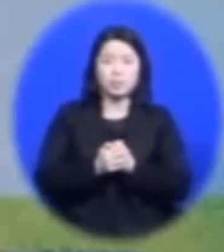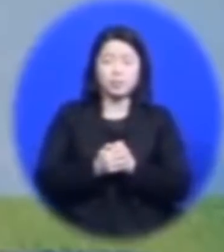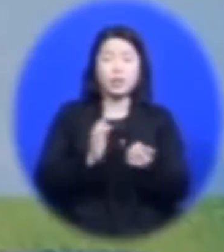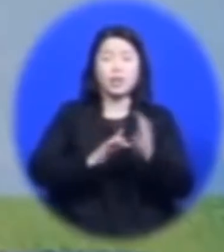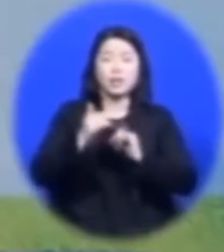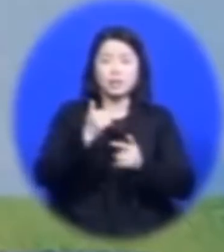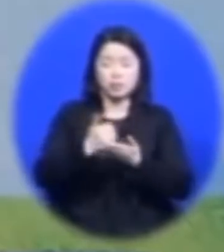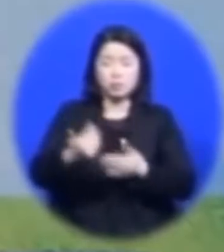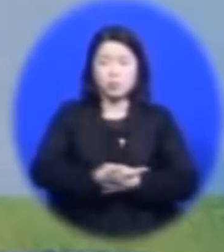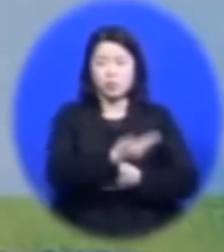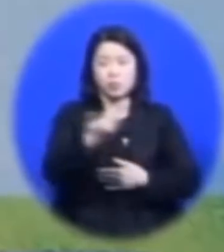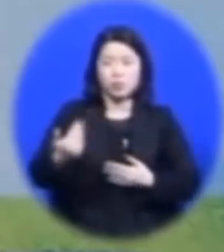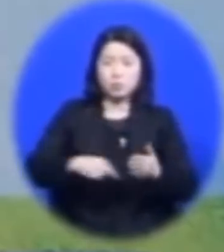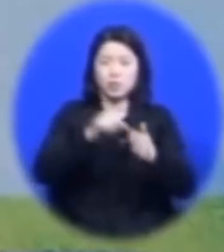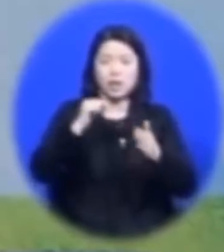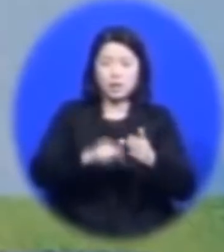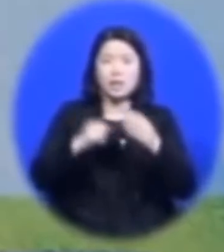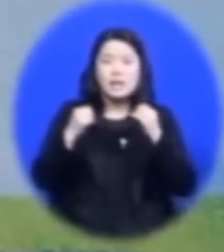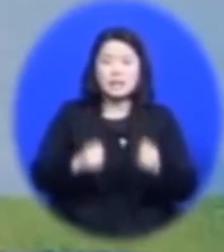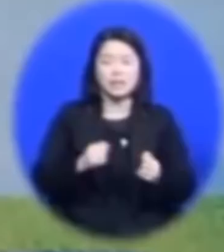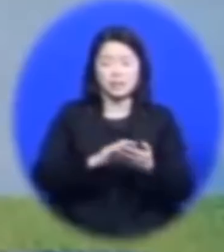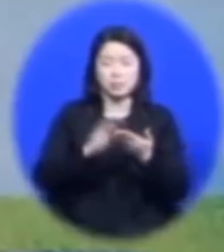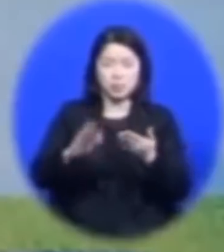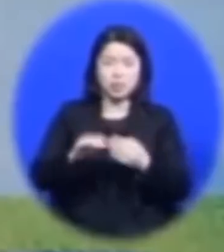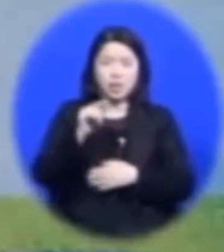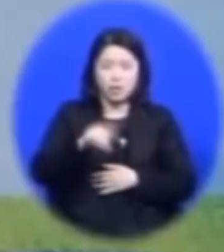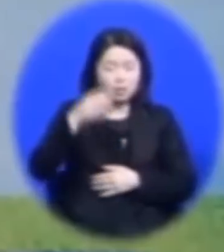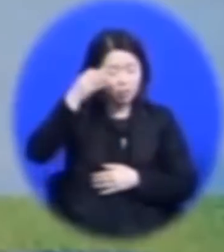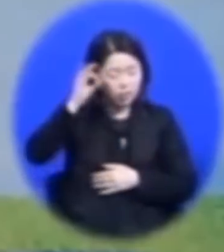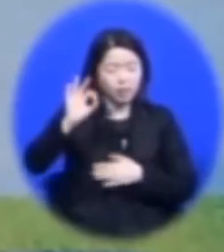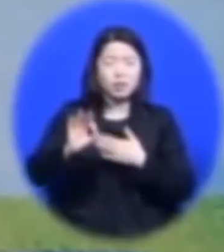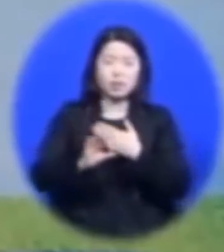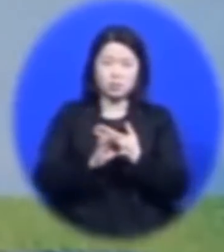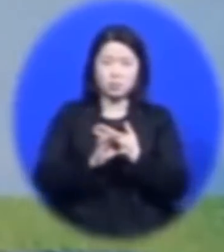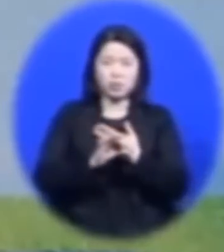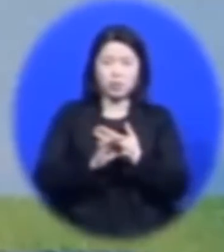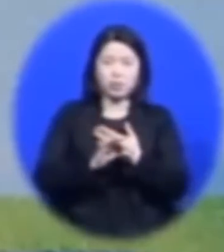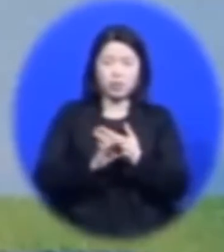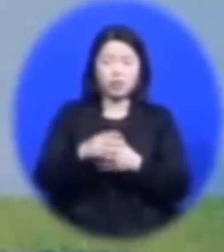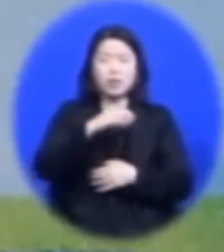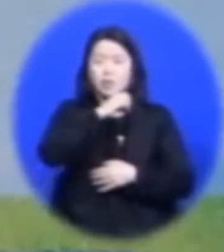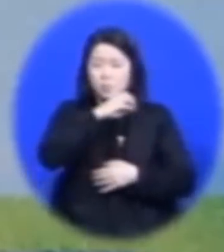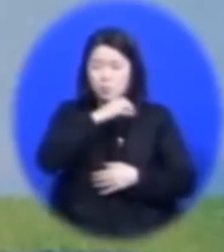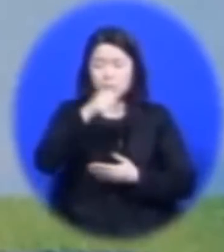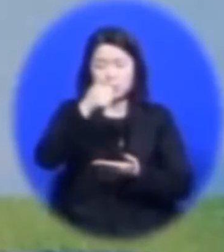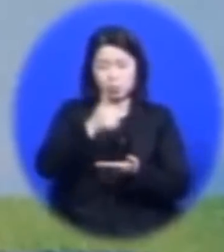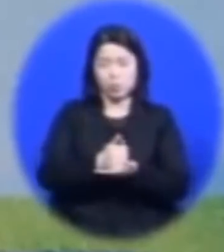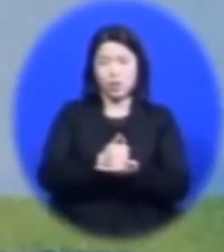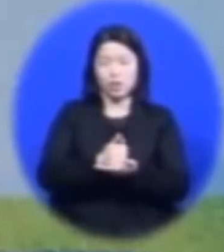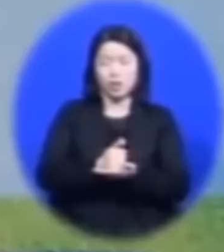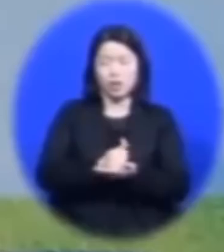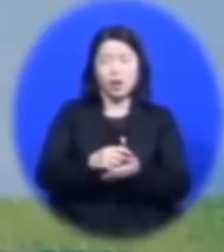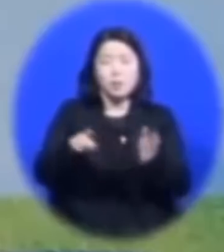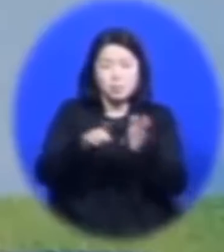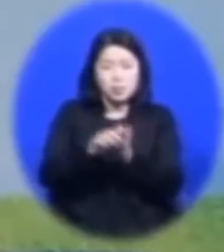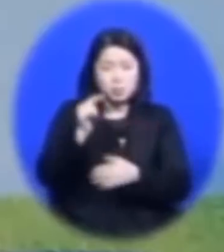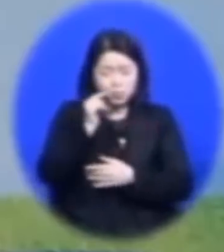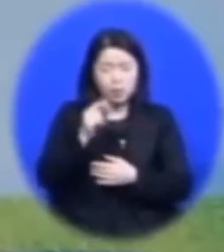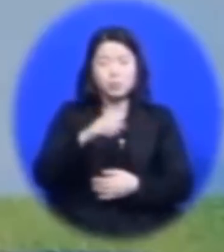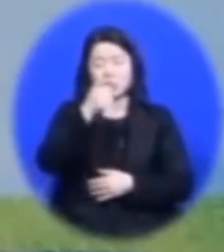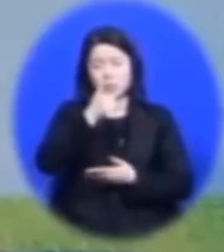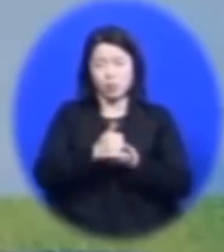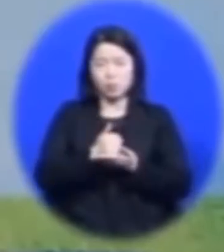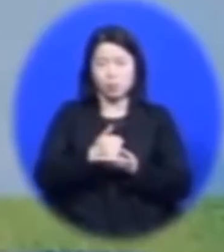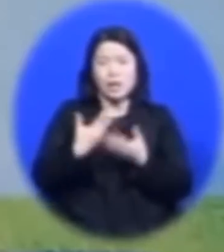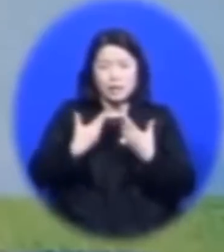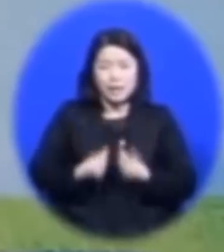예수님은 여러분 아니겠습니다 이걸 깨달으면 불평도 죄고 불신도 죄고 낙 씬도